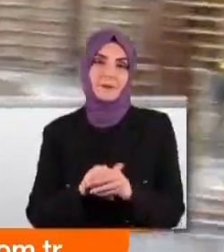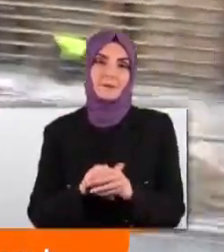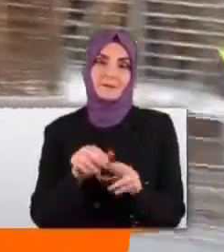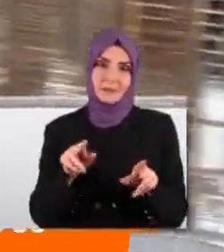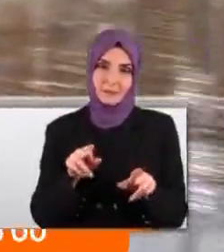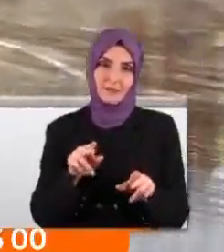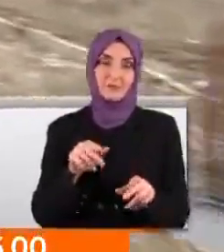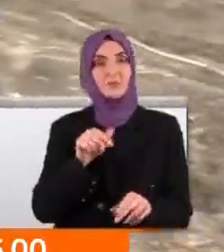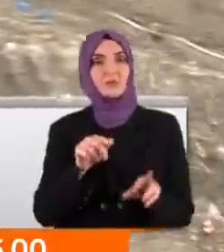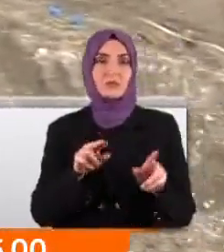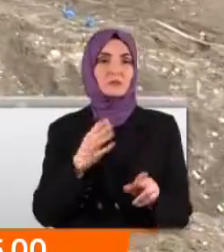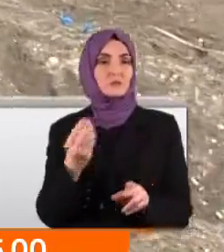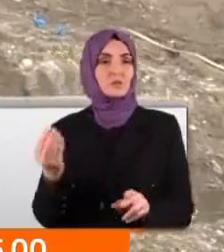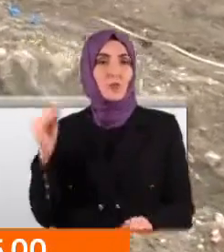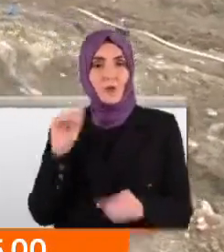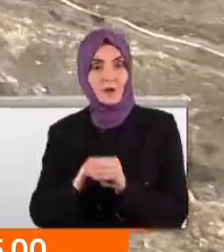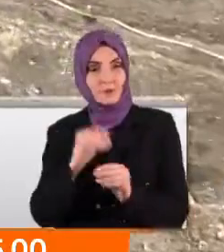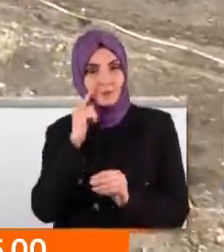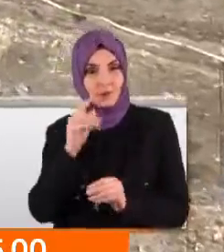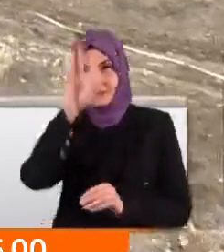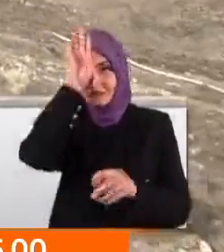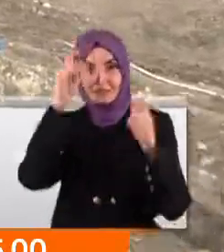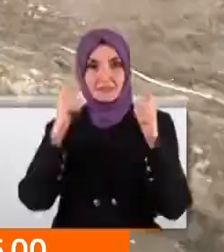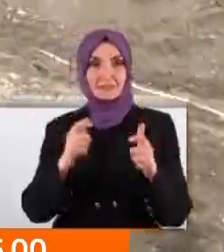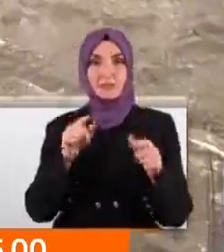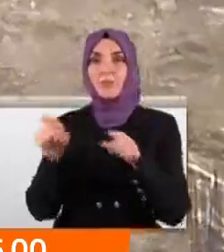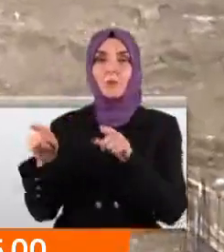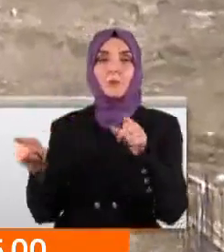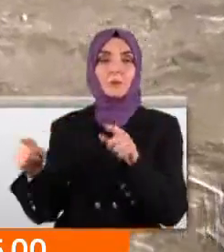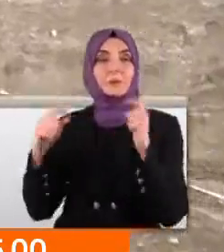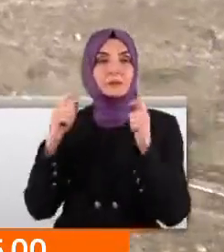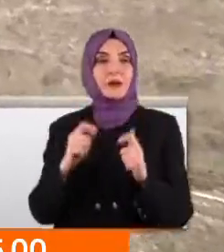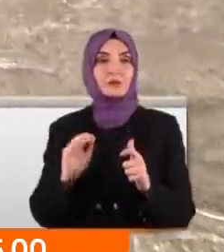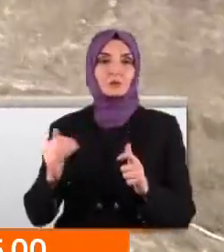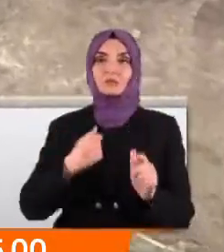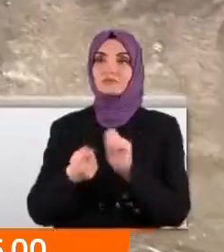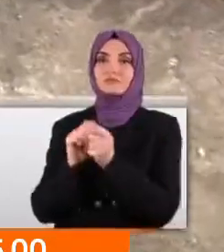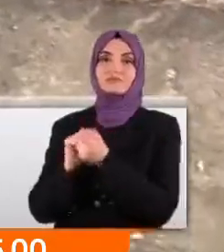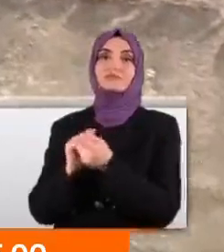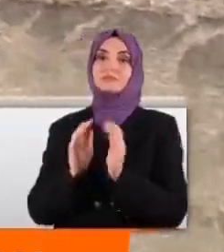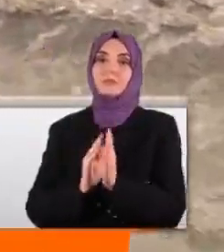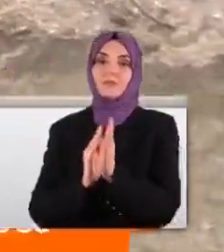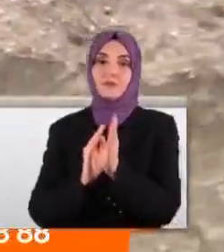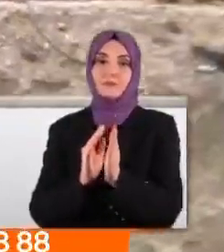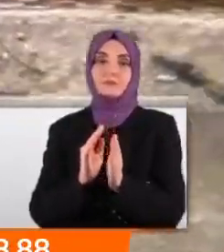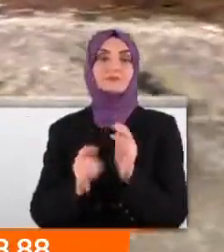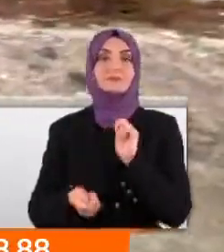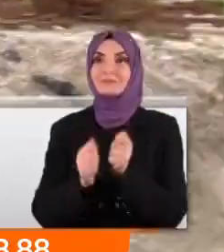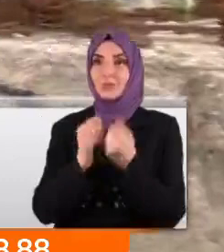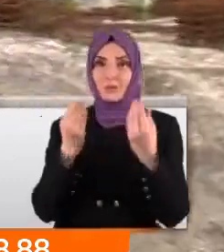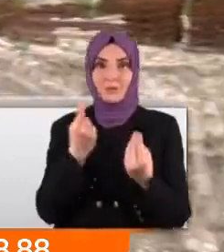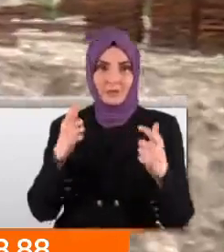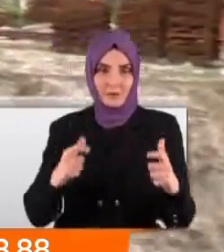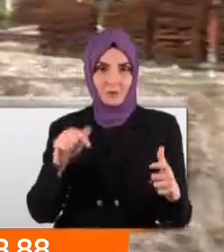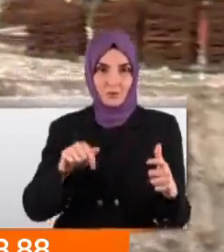İstanbul'un pek çok yerinde dönüşüm devam ediyor. Burası da o dönüşümün yapıldığı yerlerden biri. İşte insanlar kentsel